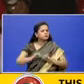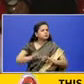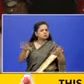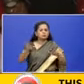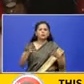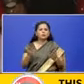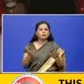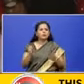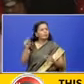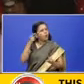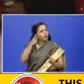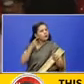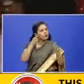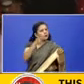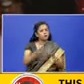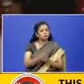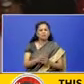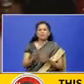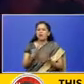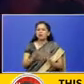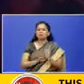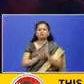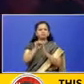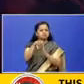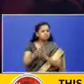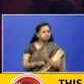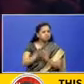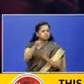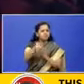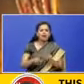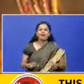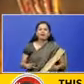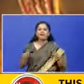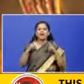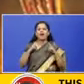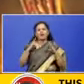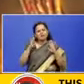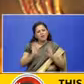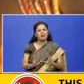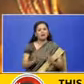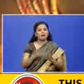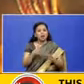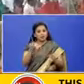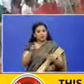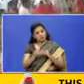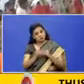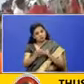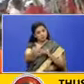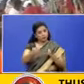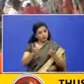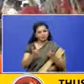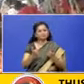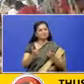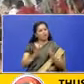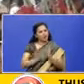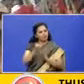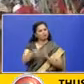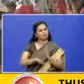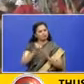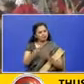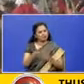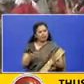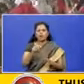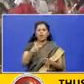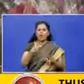है कि उतार चढ़ाव जीवन का अभिन्न हिस्सा है। इसलिए हमें